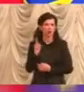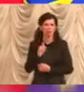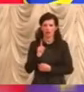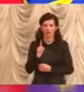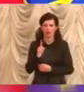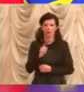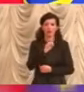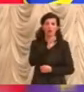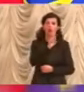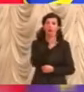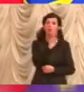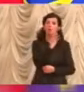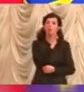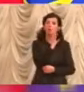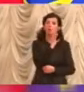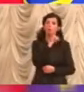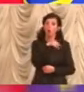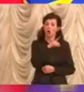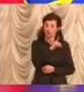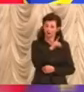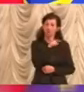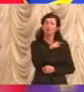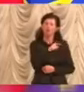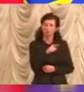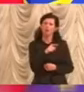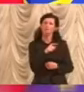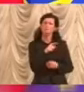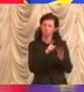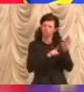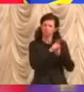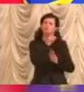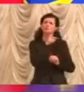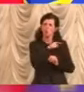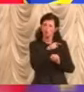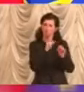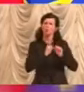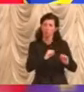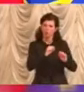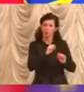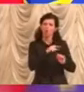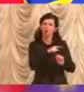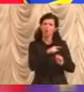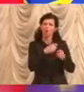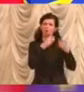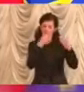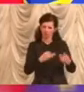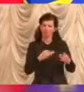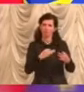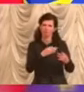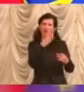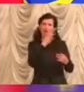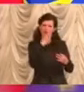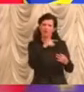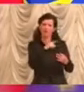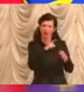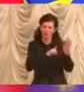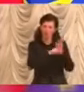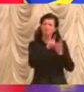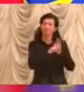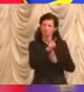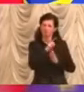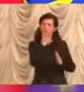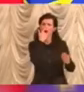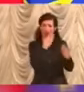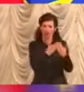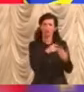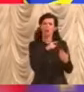invece sono la soluzione una risposta seria una risposta efficace adeguata all'emergenza